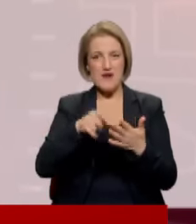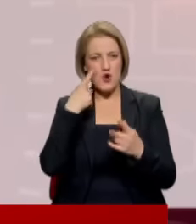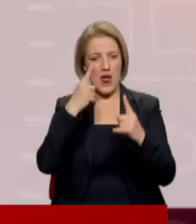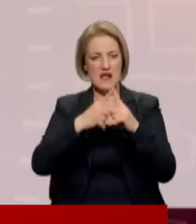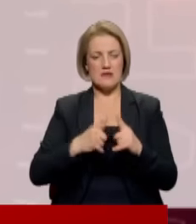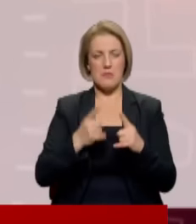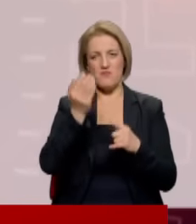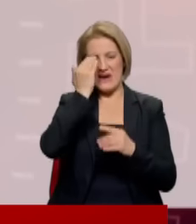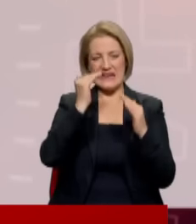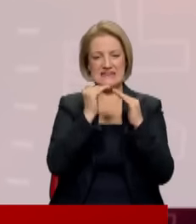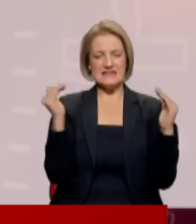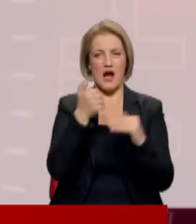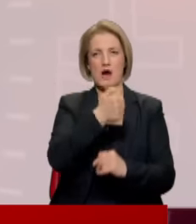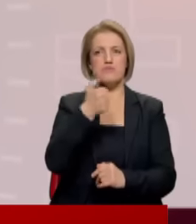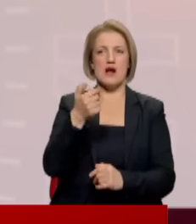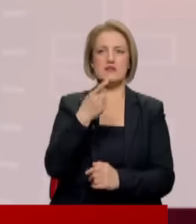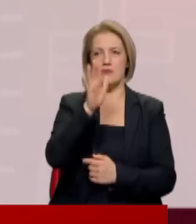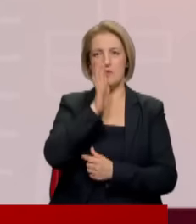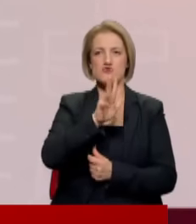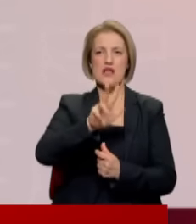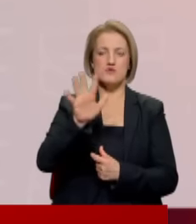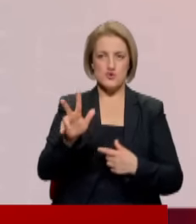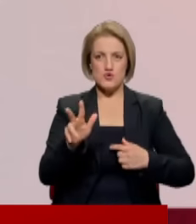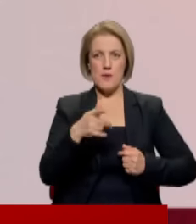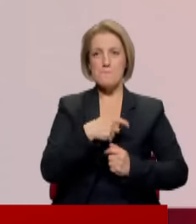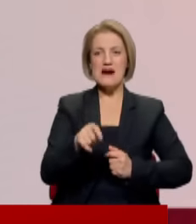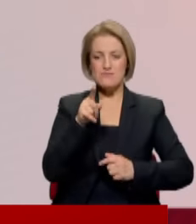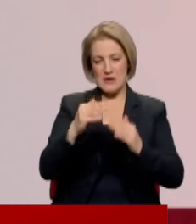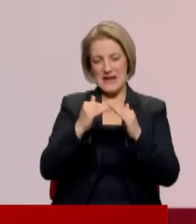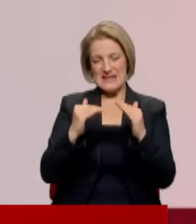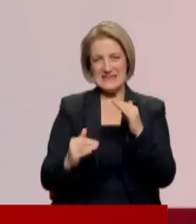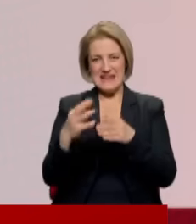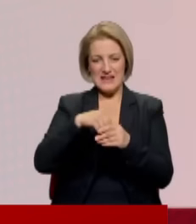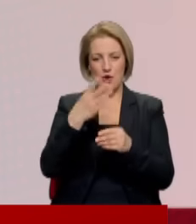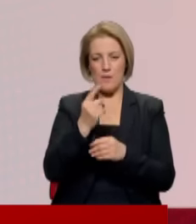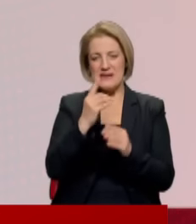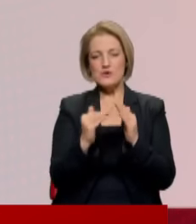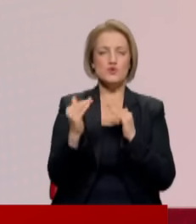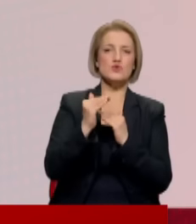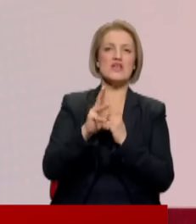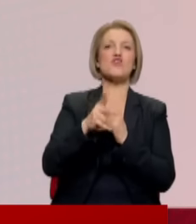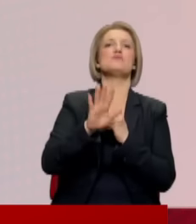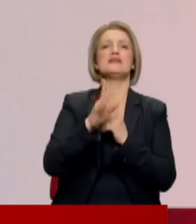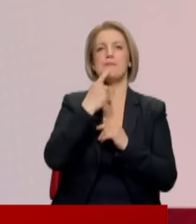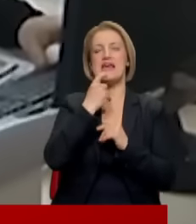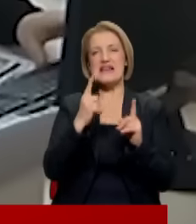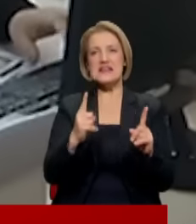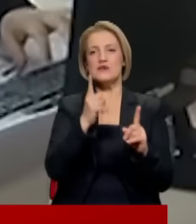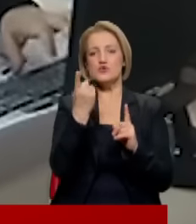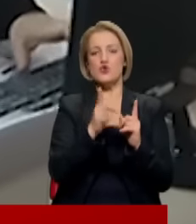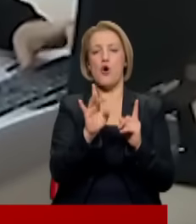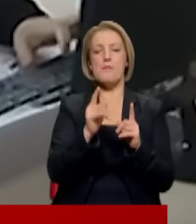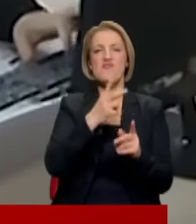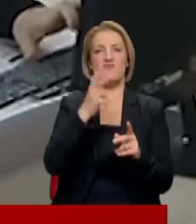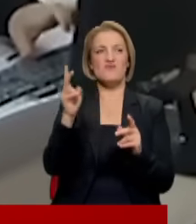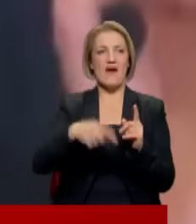ulaşıyor yoksulluk sınırı ise 6 6.55 lir maaşı bu sınır dahilinde olan bir üst geçmesin yıl boyunca % 115 vergi